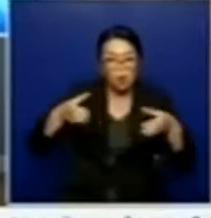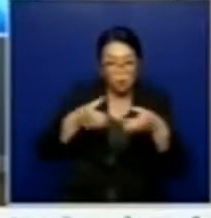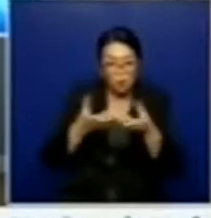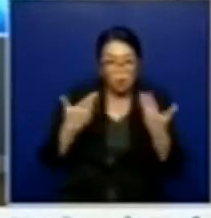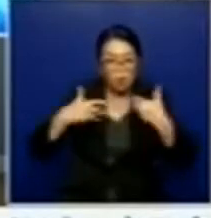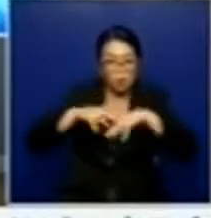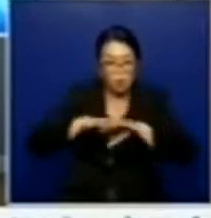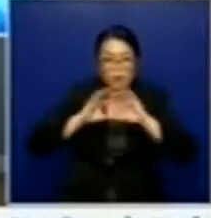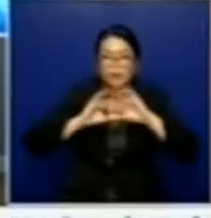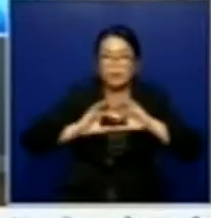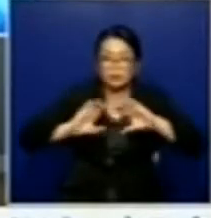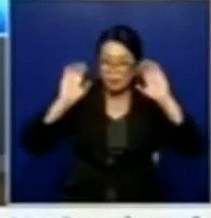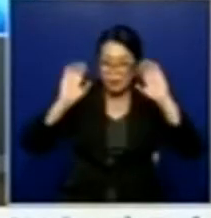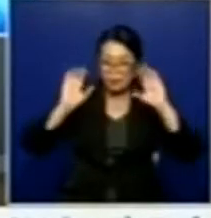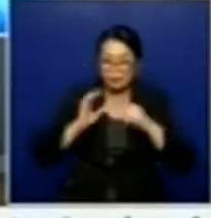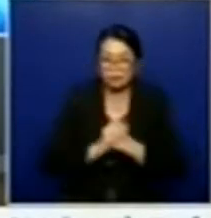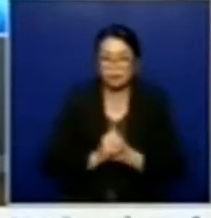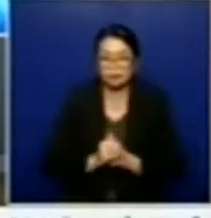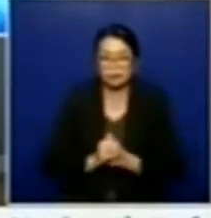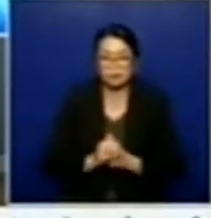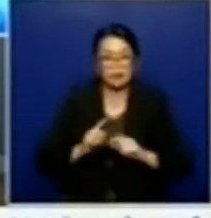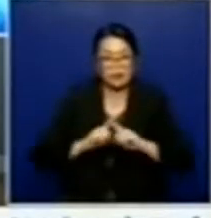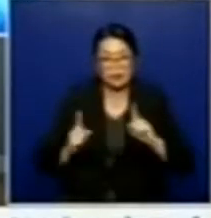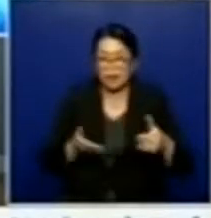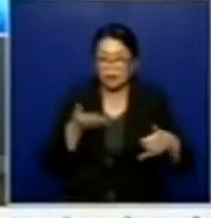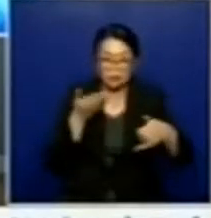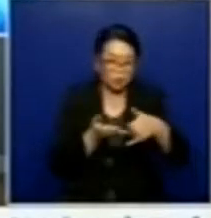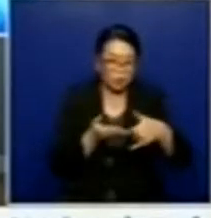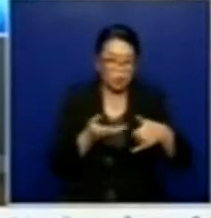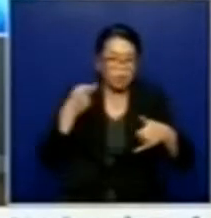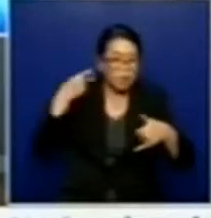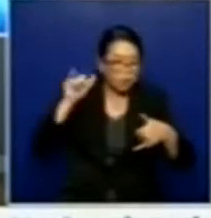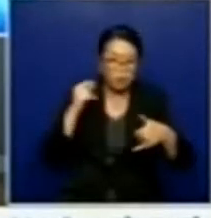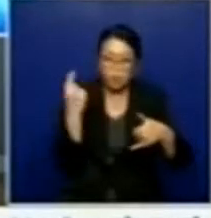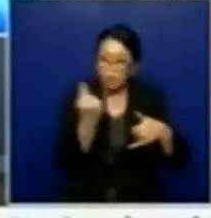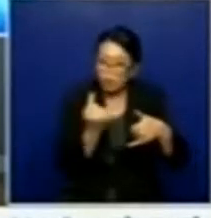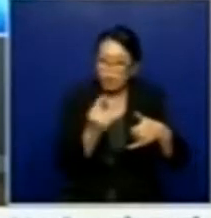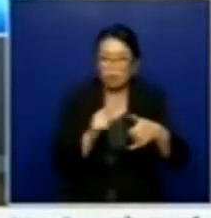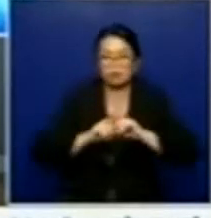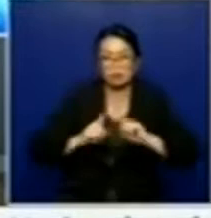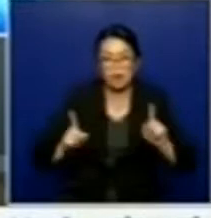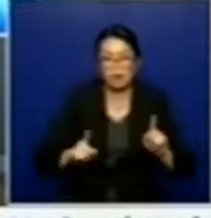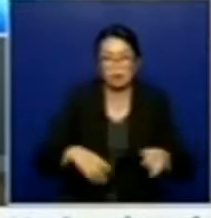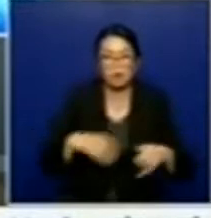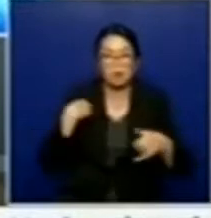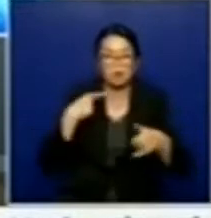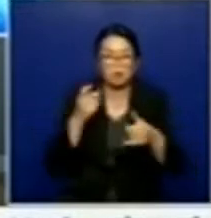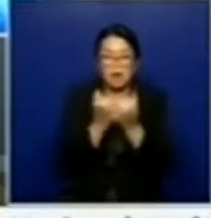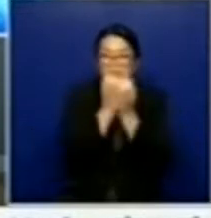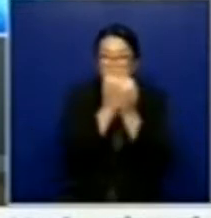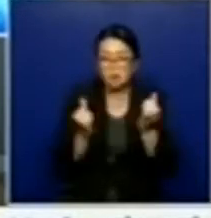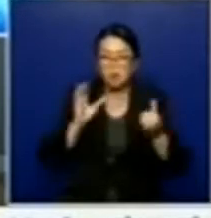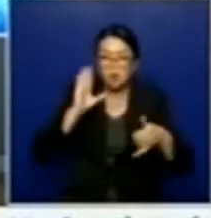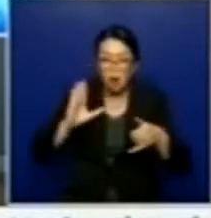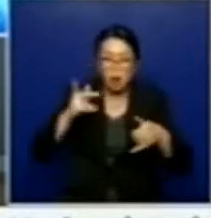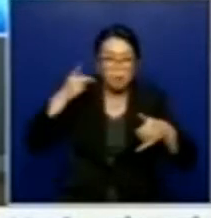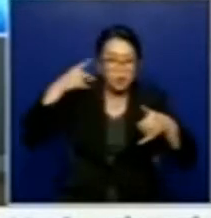บาลทีนี้เราที่คุณจิรัตน์ไปพูดนั้นก็หมายถึงว่าไปพูดว่าเป็นรัฐนูล